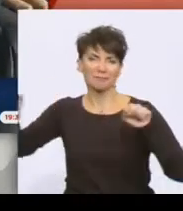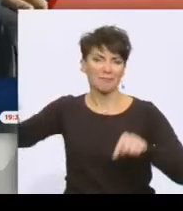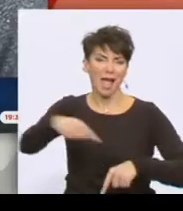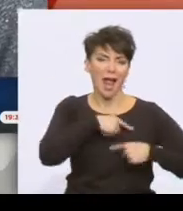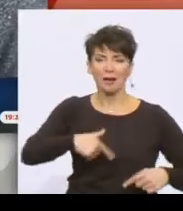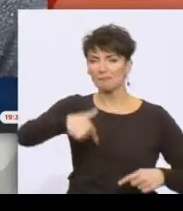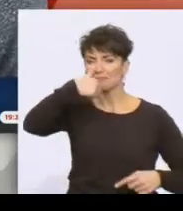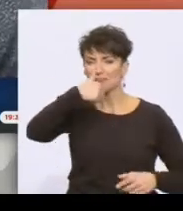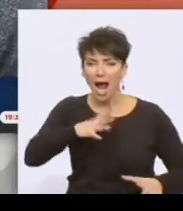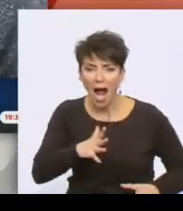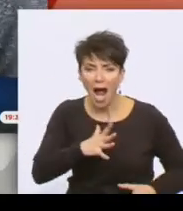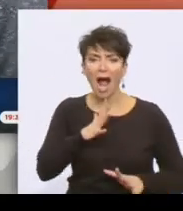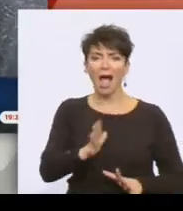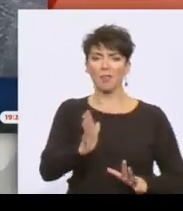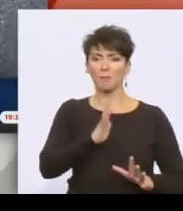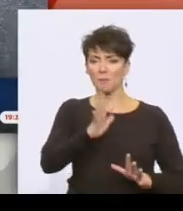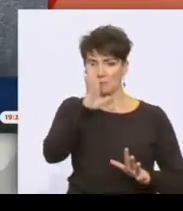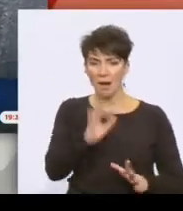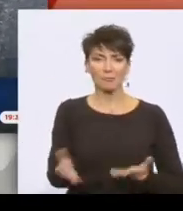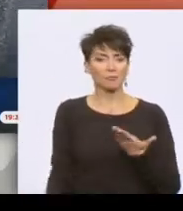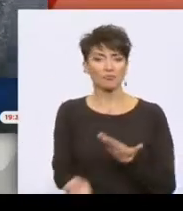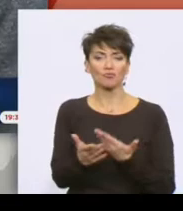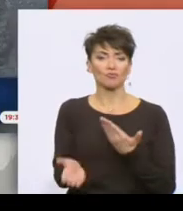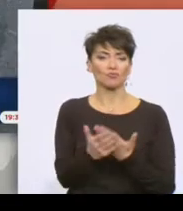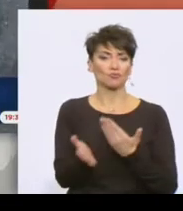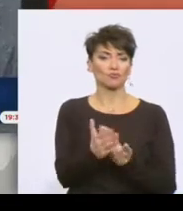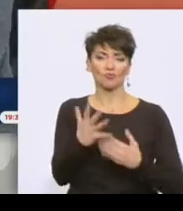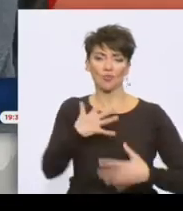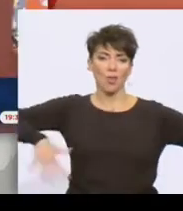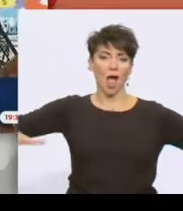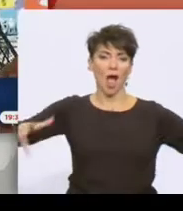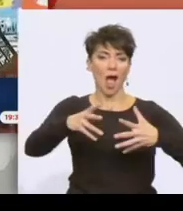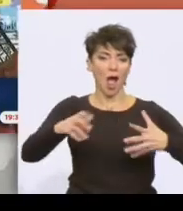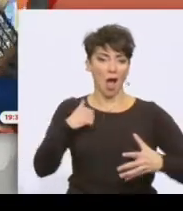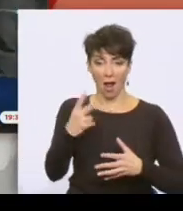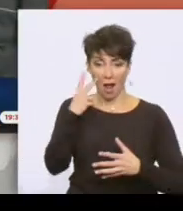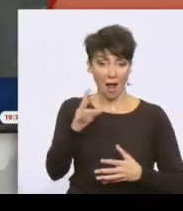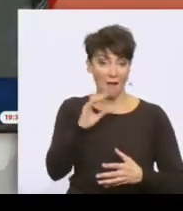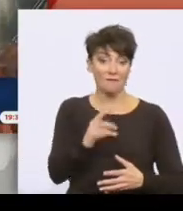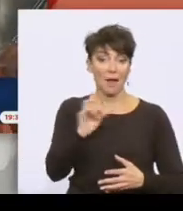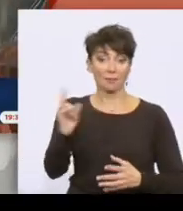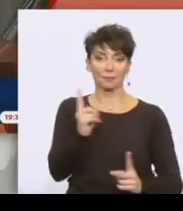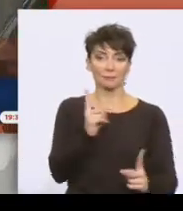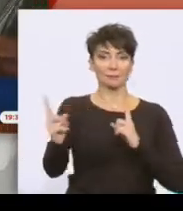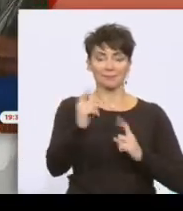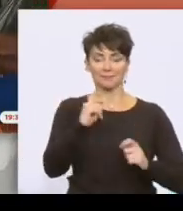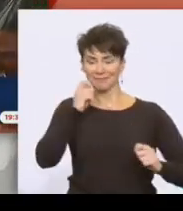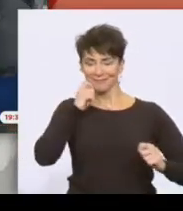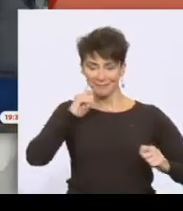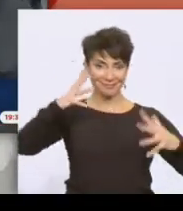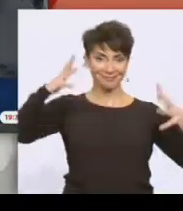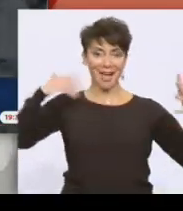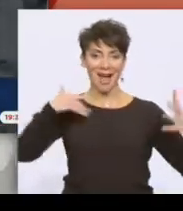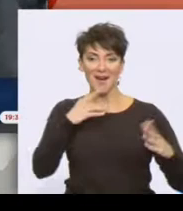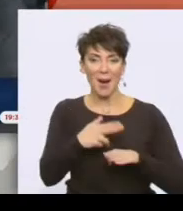απλοί άνθρωποι με το αλφα κεφαλαίο, έρχονται και συνεισφέρουν σε αυτό που κάνουμε όλοι μαζί. Όταν βλέπεις τα παιδιά να έρχονται και να λαμπειρίζει το μάτι τους επειδή τους